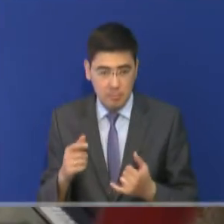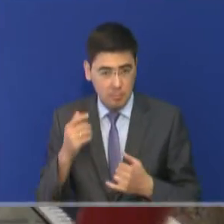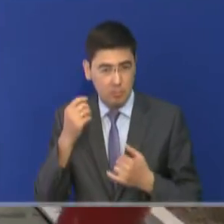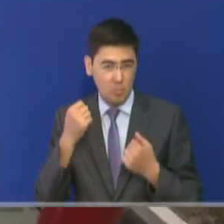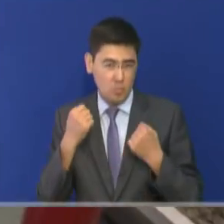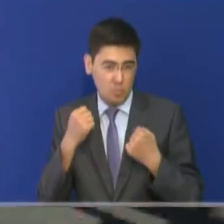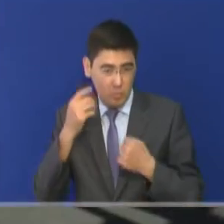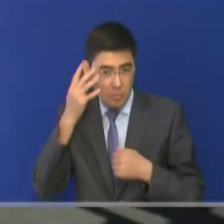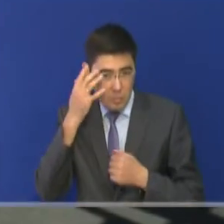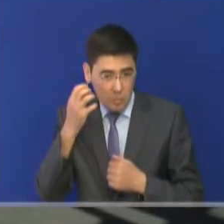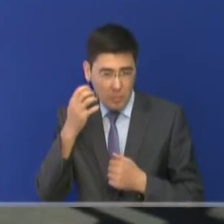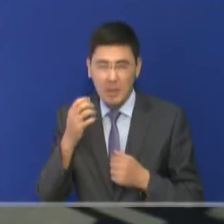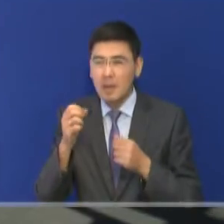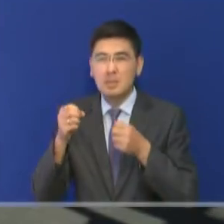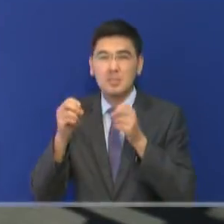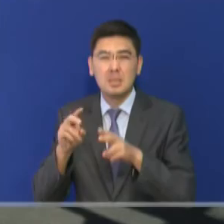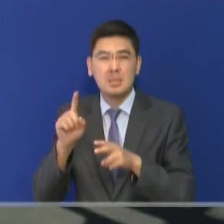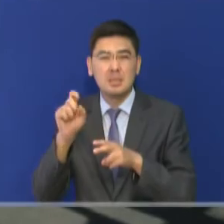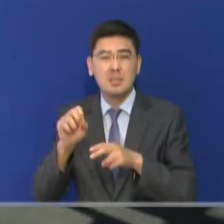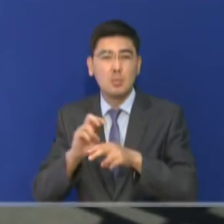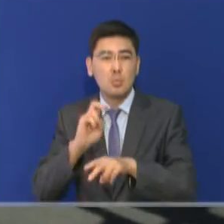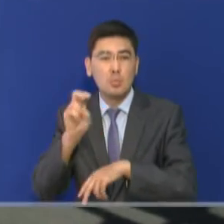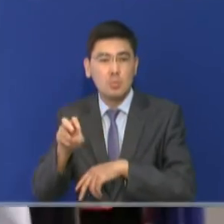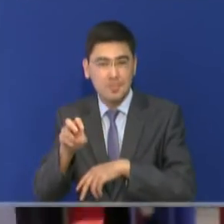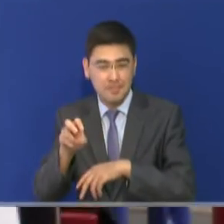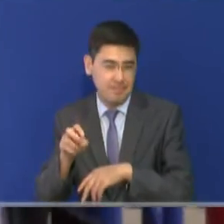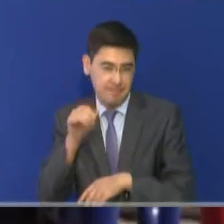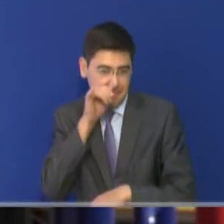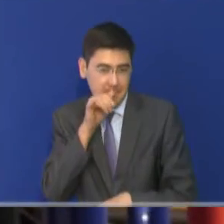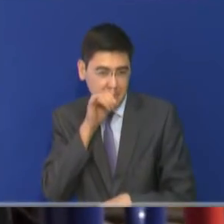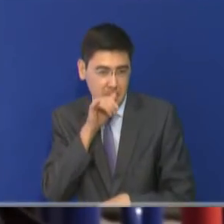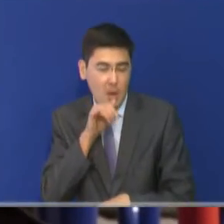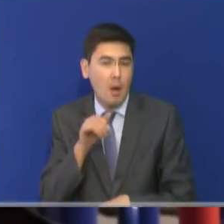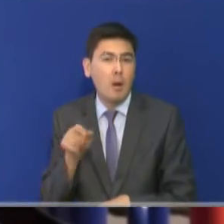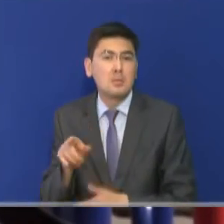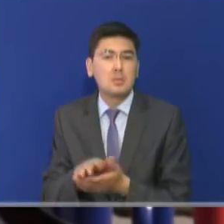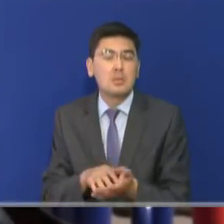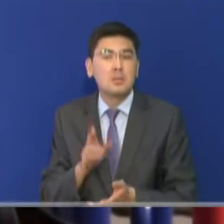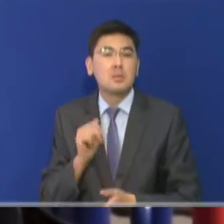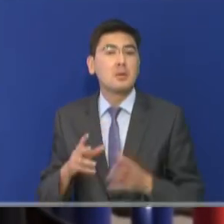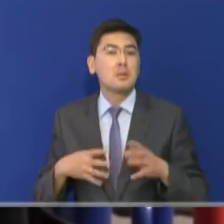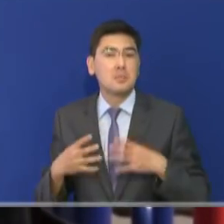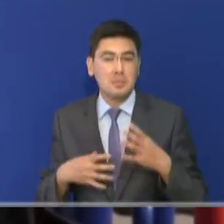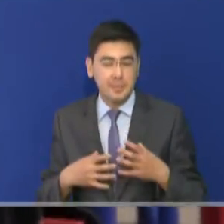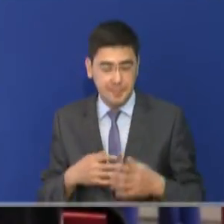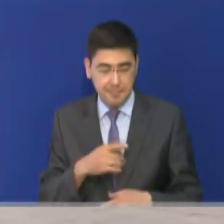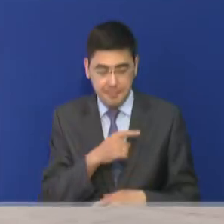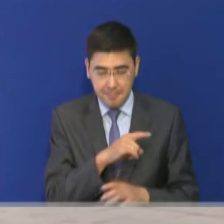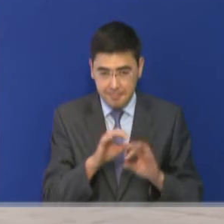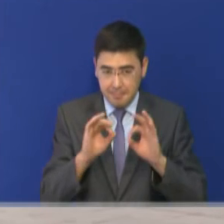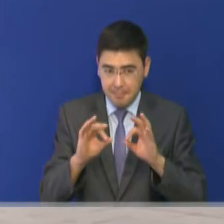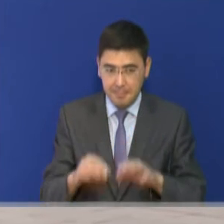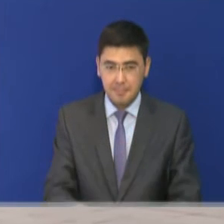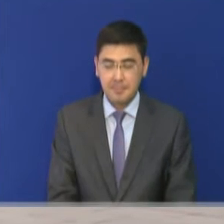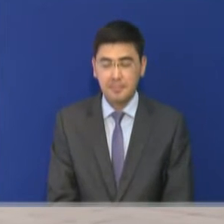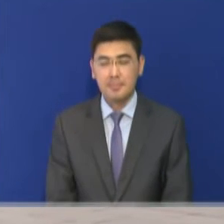продолжить занятия в специальных залах. Как им быть в сложившейся ситуации? На этот вопрос подробно ответили специалисты. В